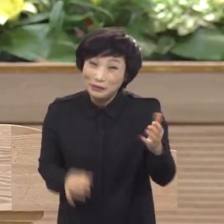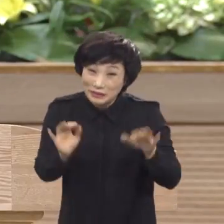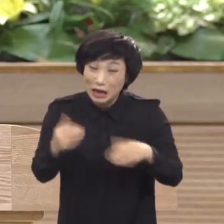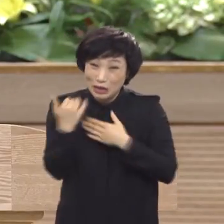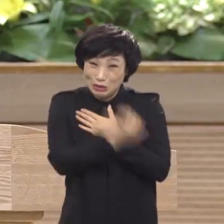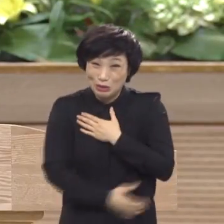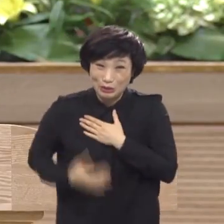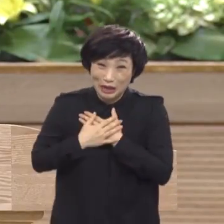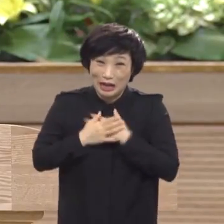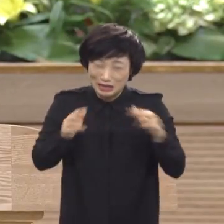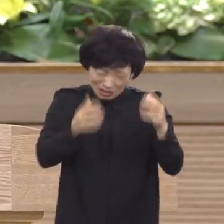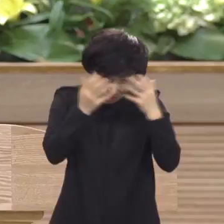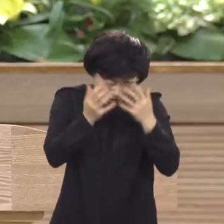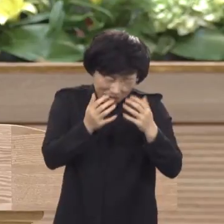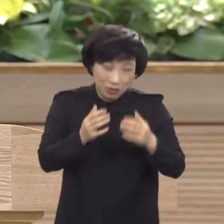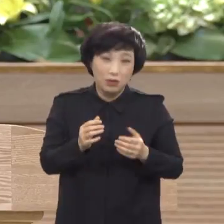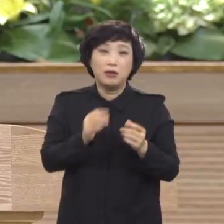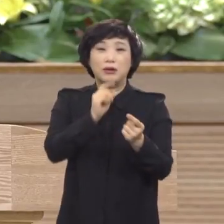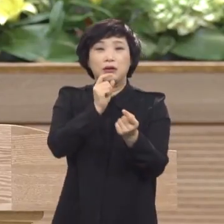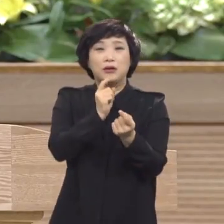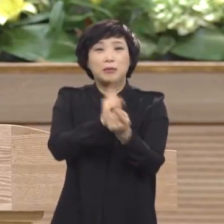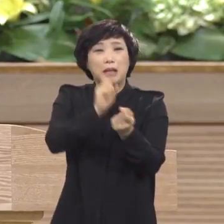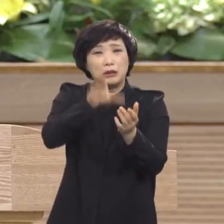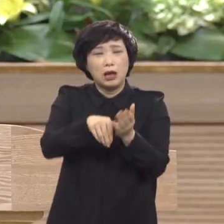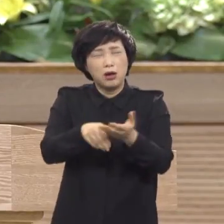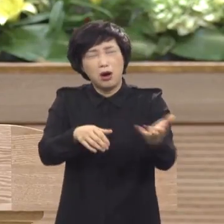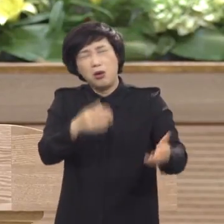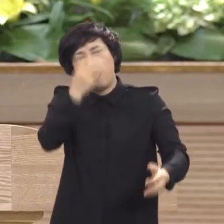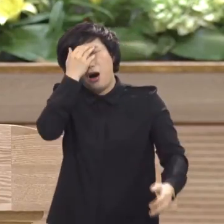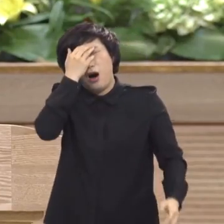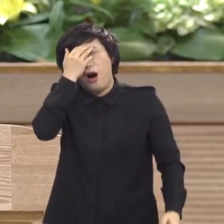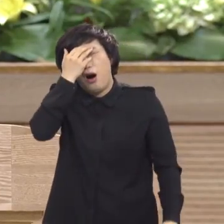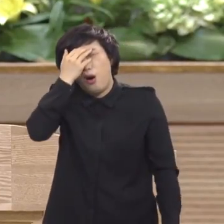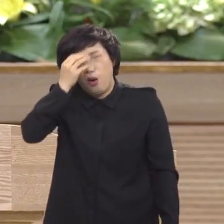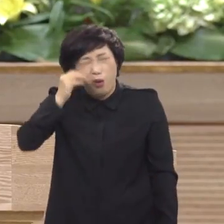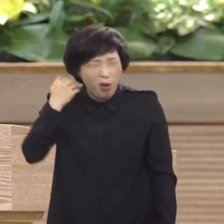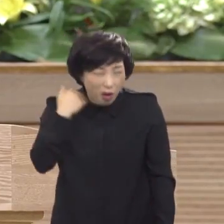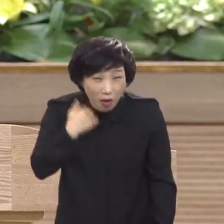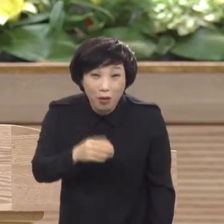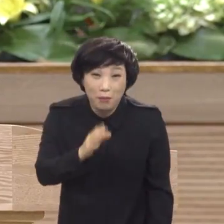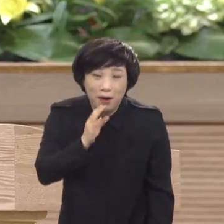육체가 당하는 고통도 그렇게 힘들다면